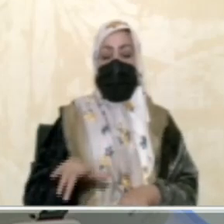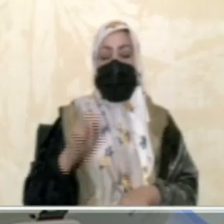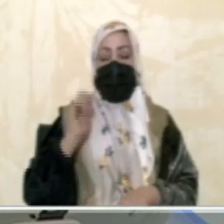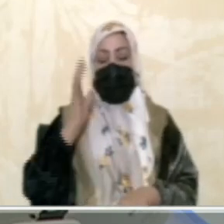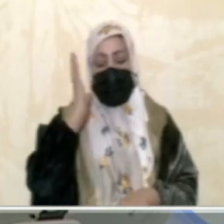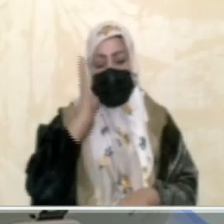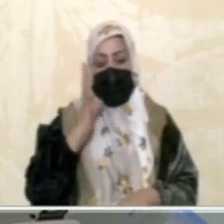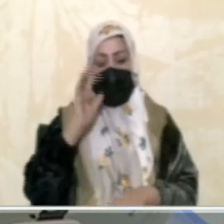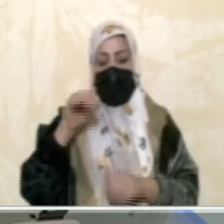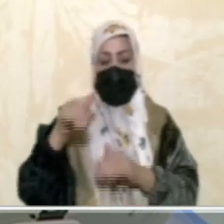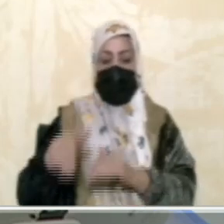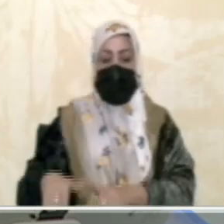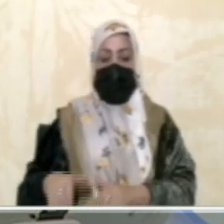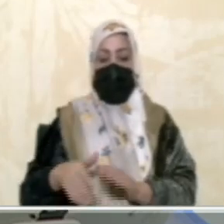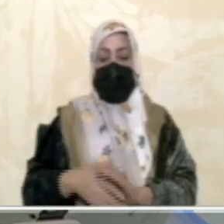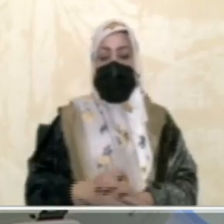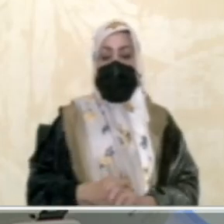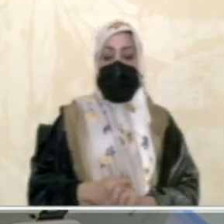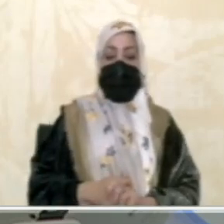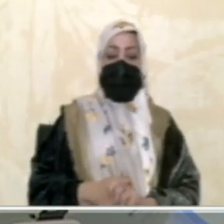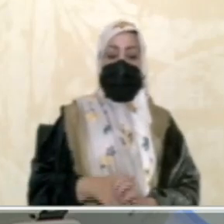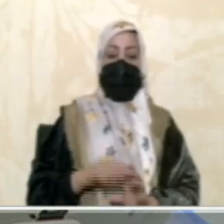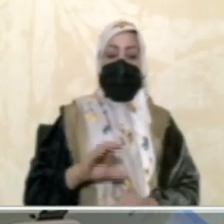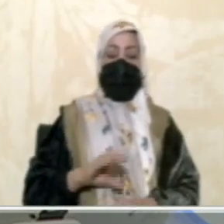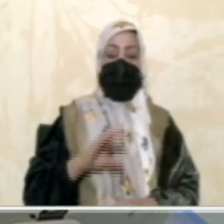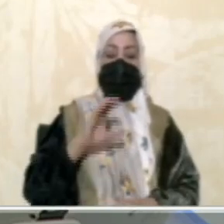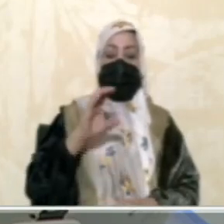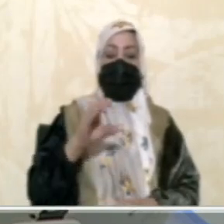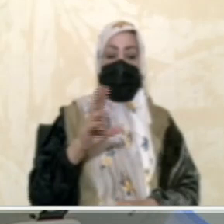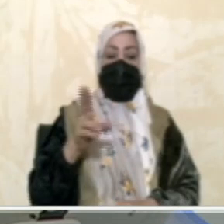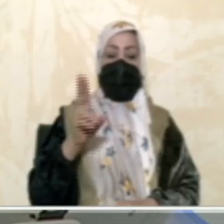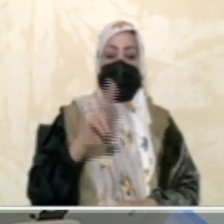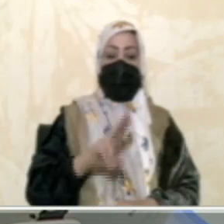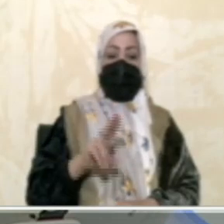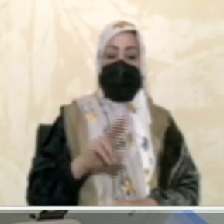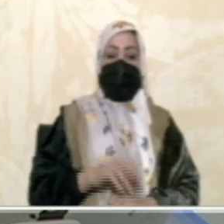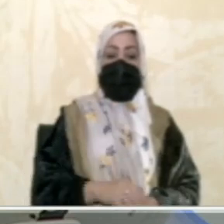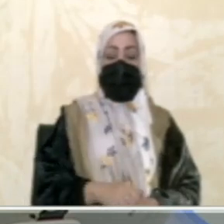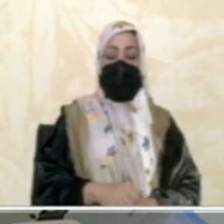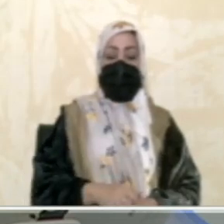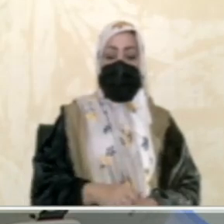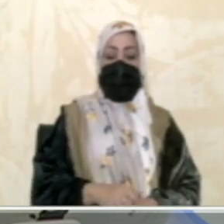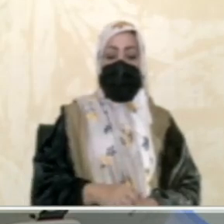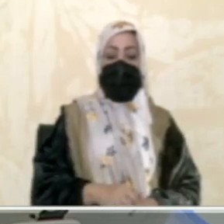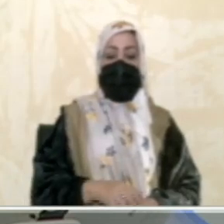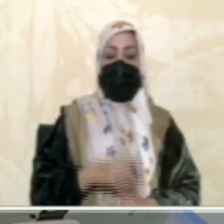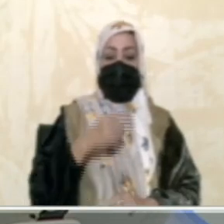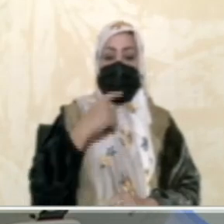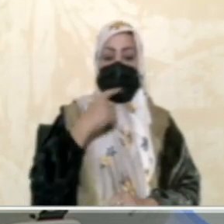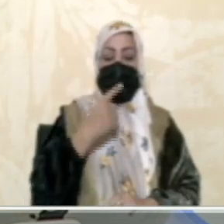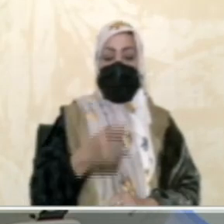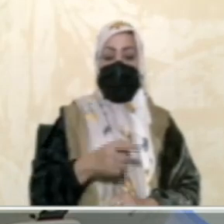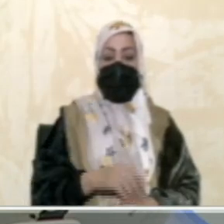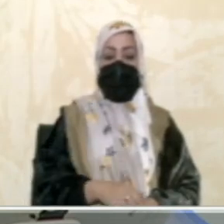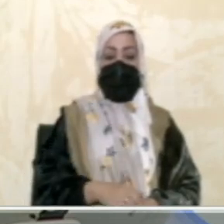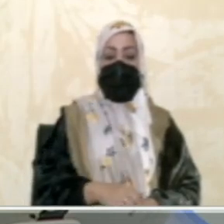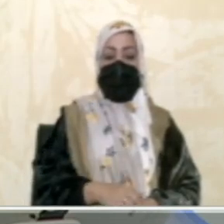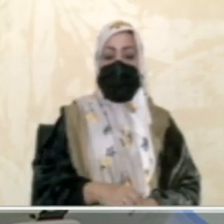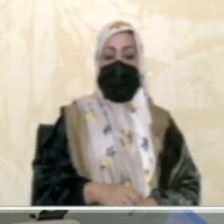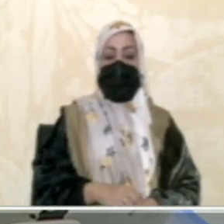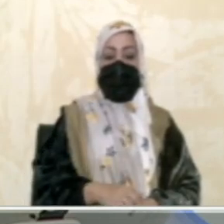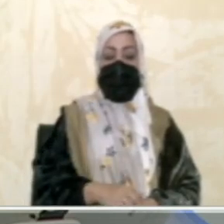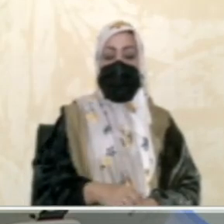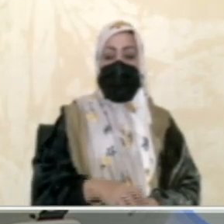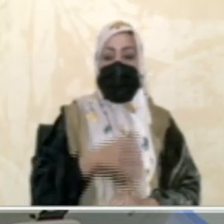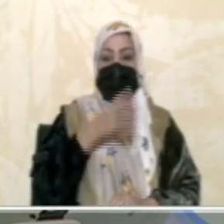معه عليه سؤال يونس من مصراته قال يعني هو يريد ان ينصف قناه التناصح قال قناه التناصح